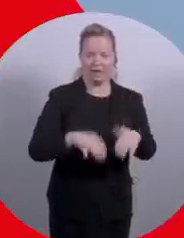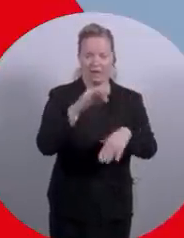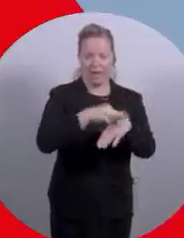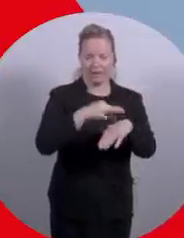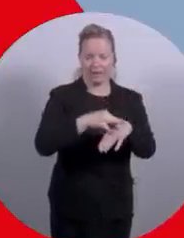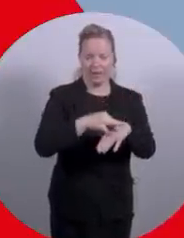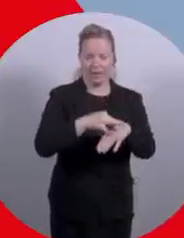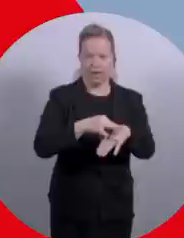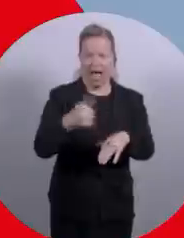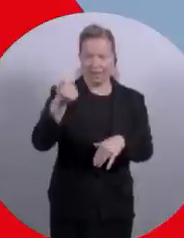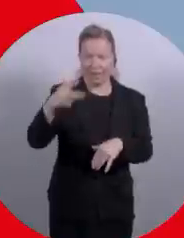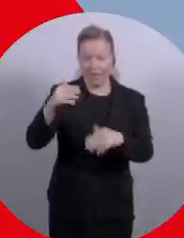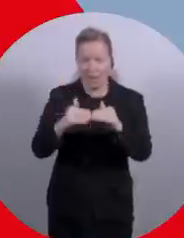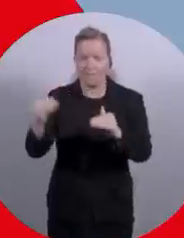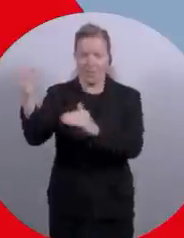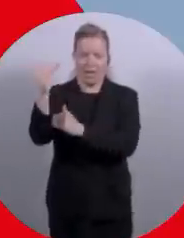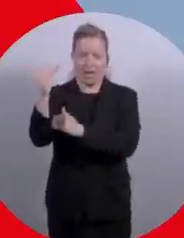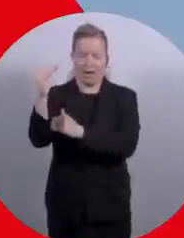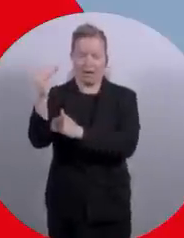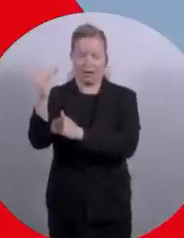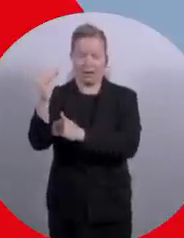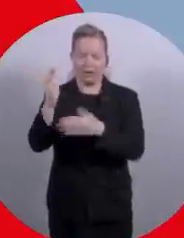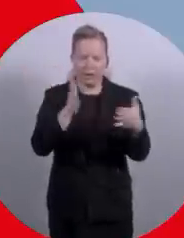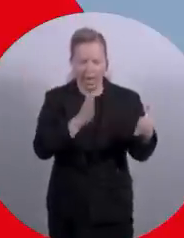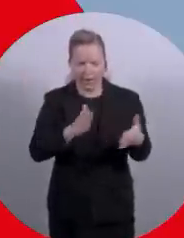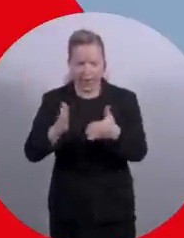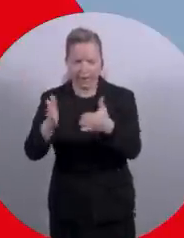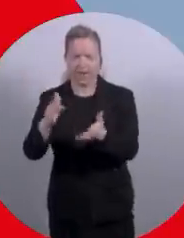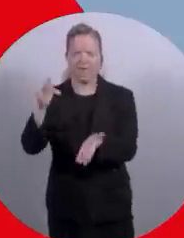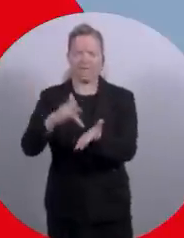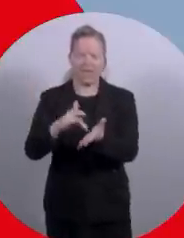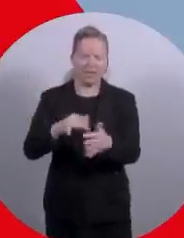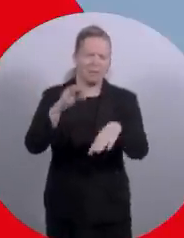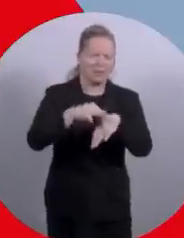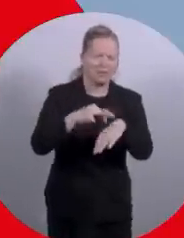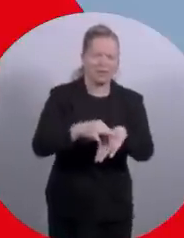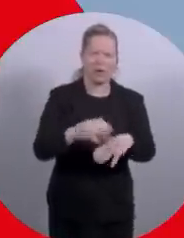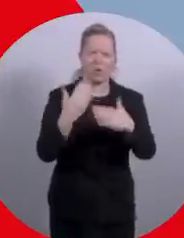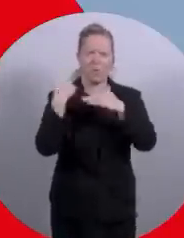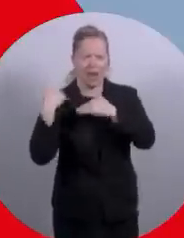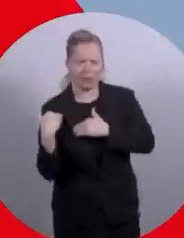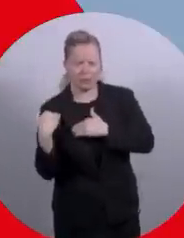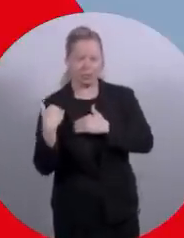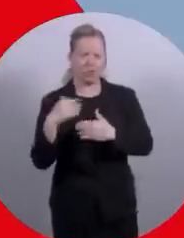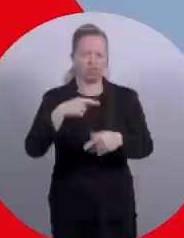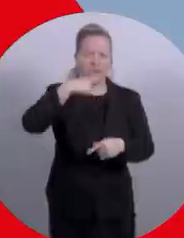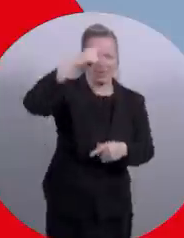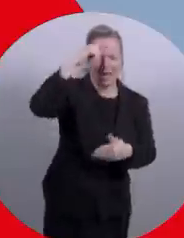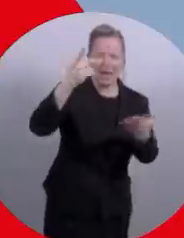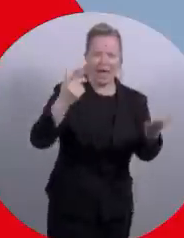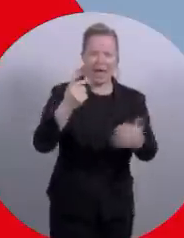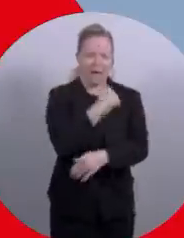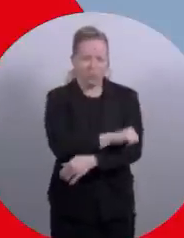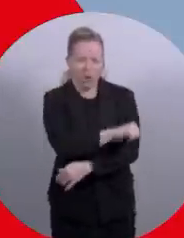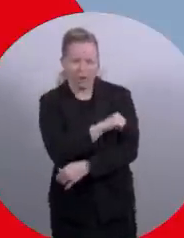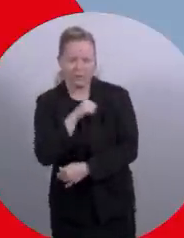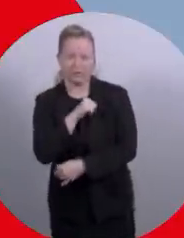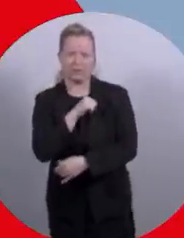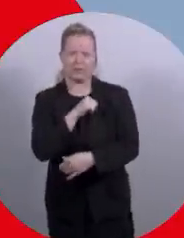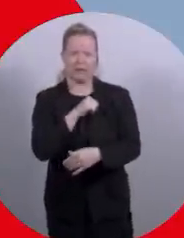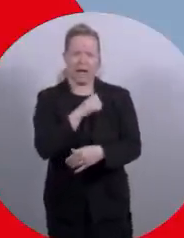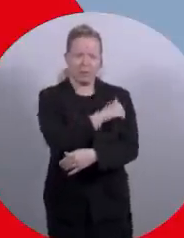ein Trend dass die Mediziner durch die Überlastung mit den Spitälern in den Ambulatorien in den Ambulanzen